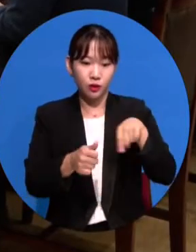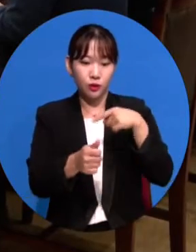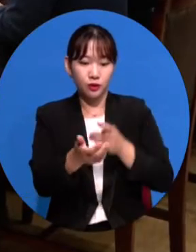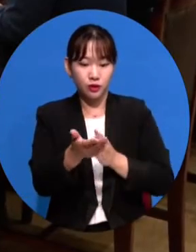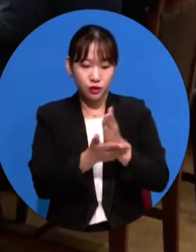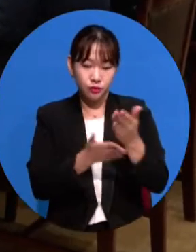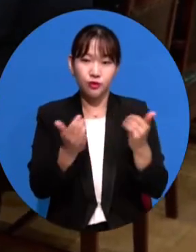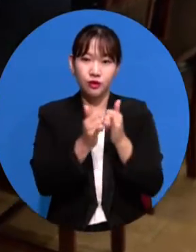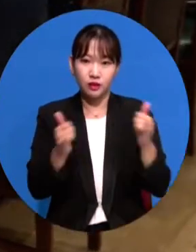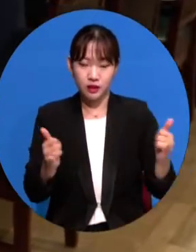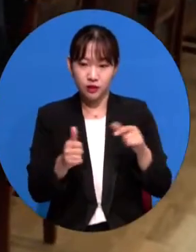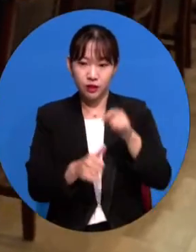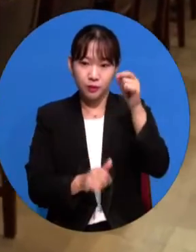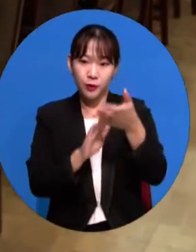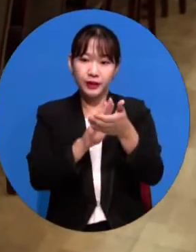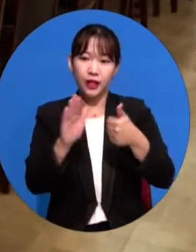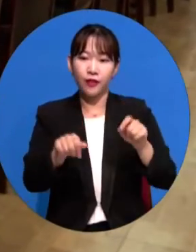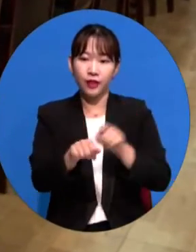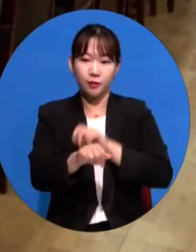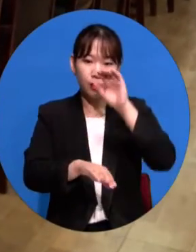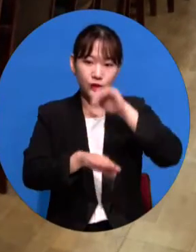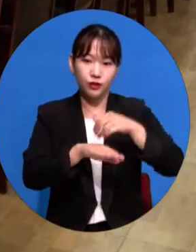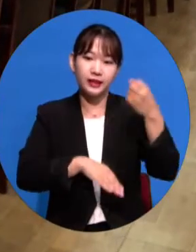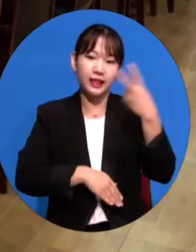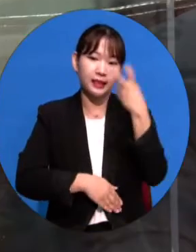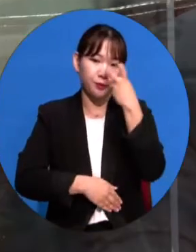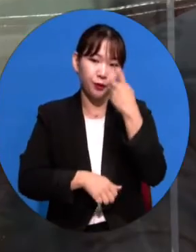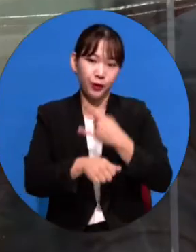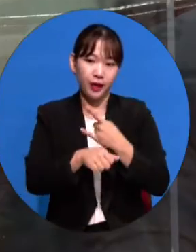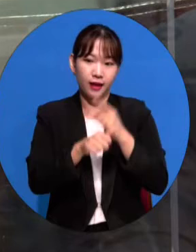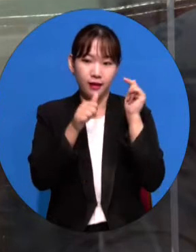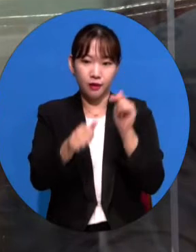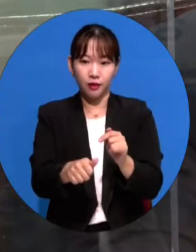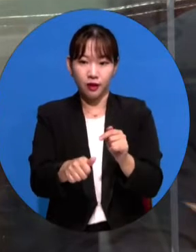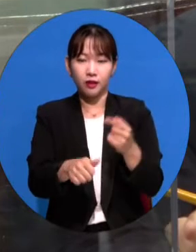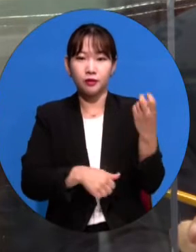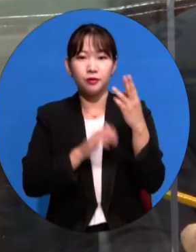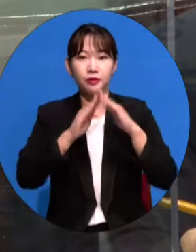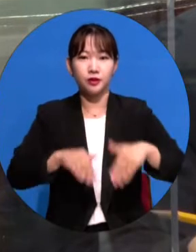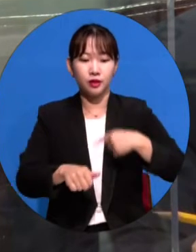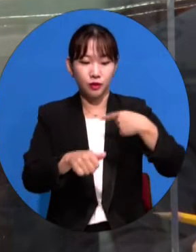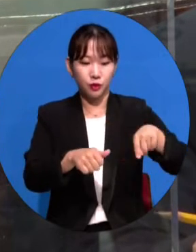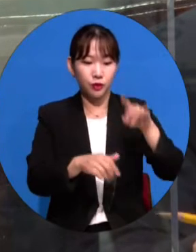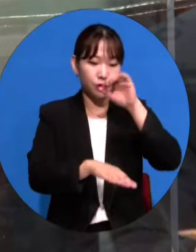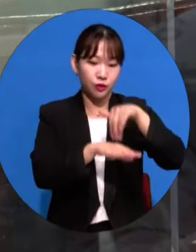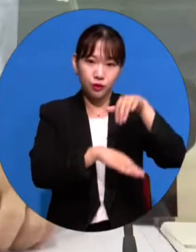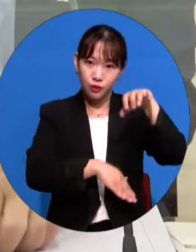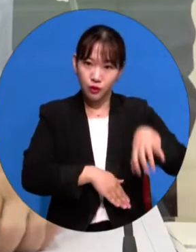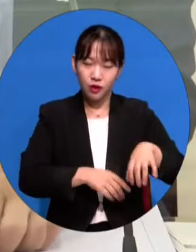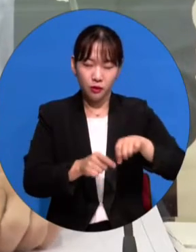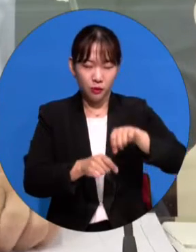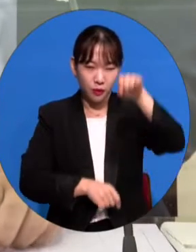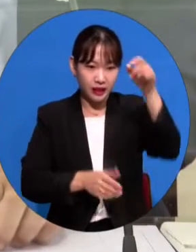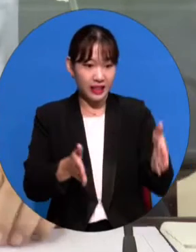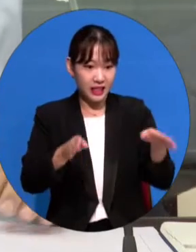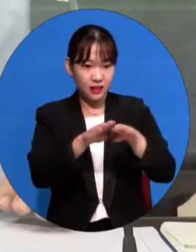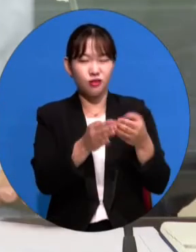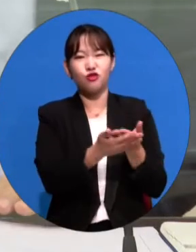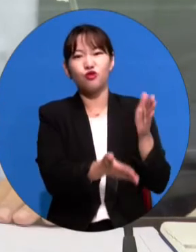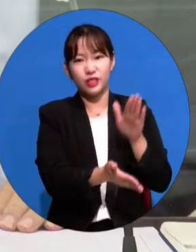직원 임용 전 특별 연수에 채 검들을 지시했습니다 또 전라남도 교육권 수원의 오래된 시설을